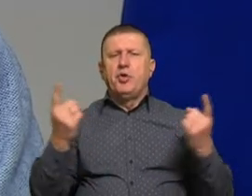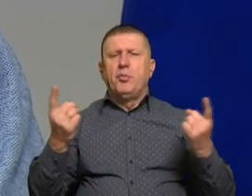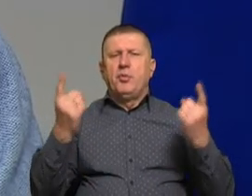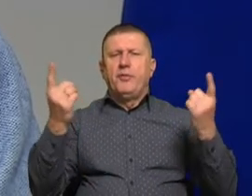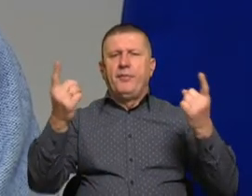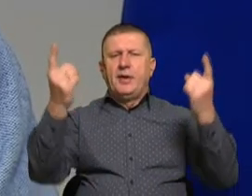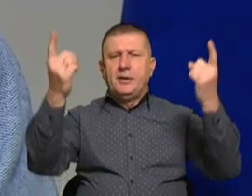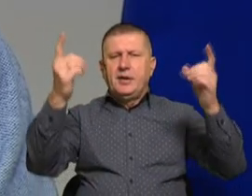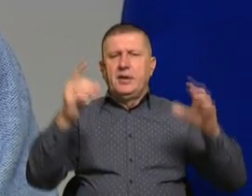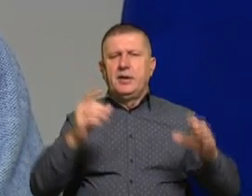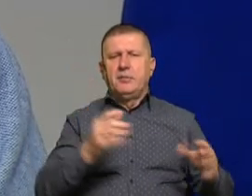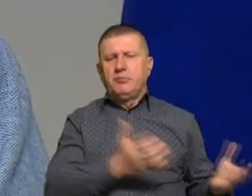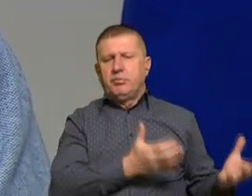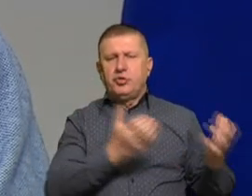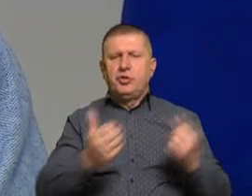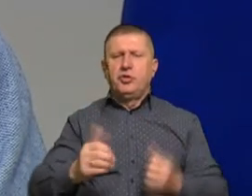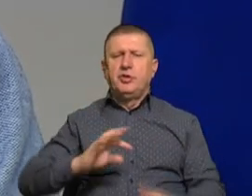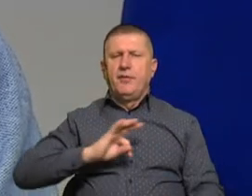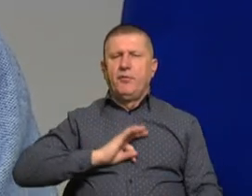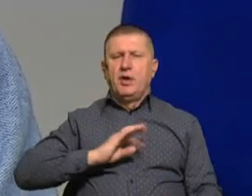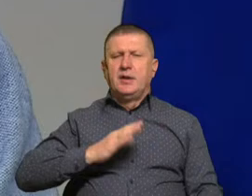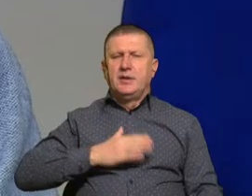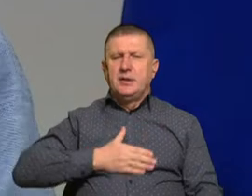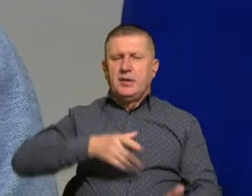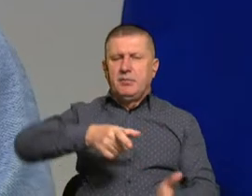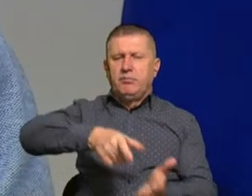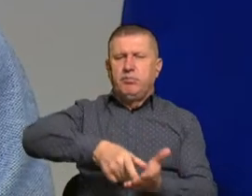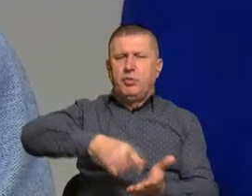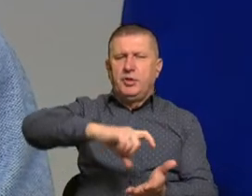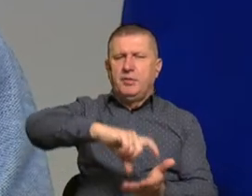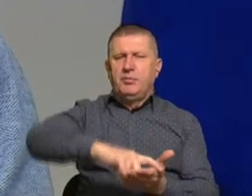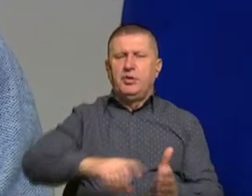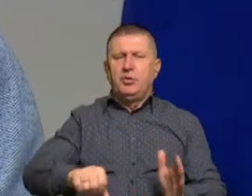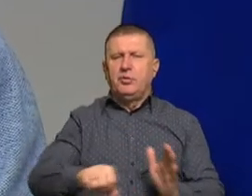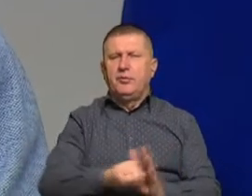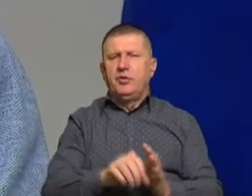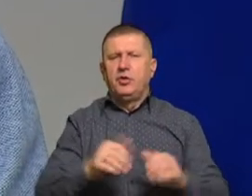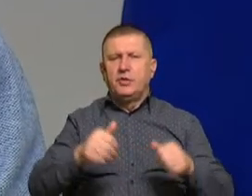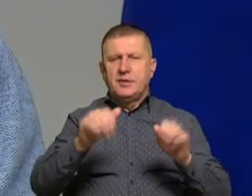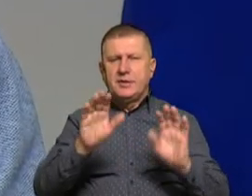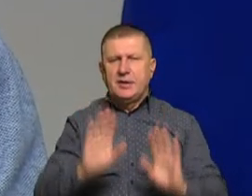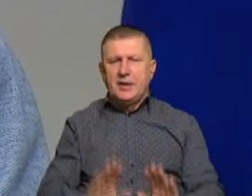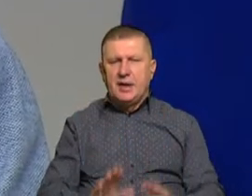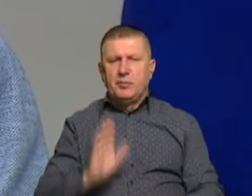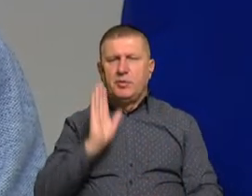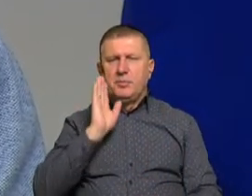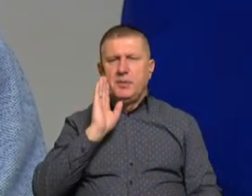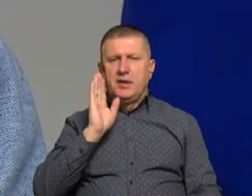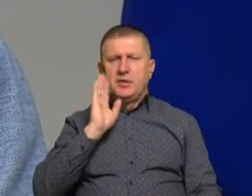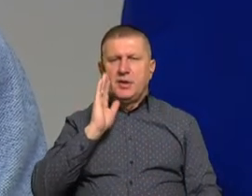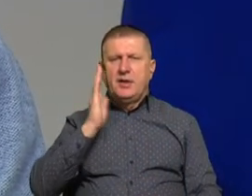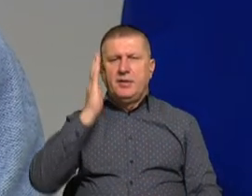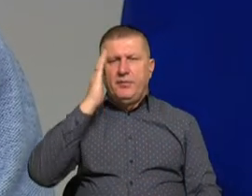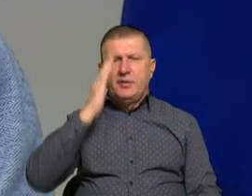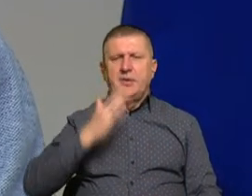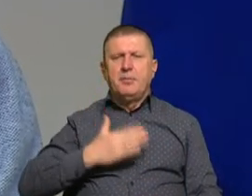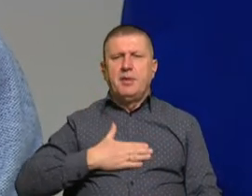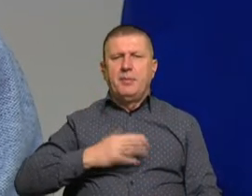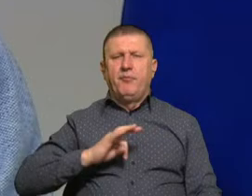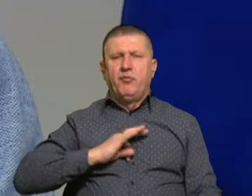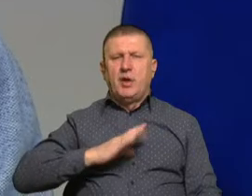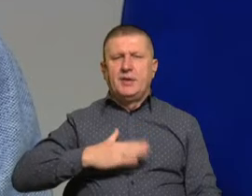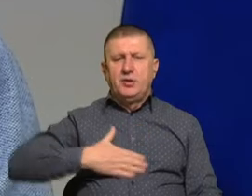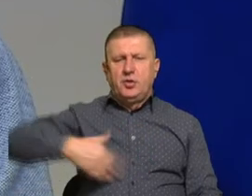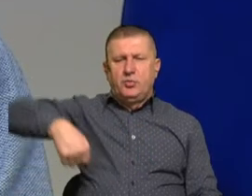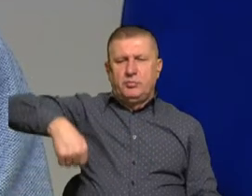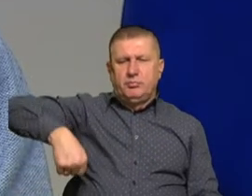przykład swoich pojemników do sklepów, tak, żeby mieszkańcy w pewien sposób poczuli się odpowiedzialni za to, że mają wpływ też